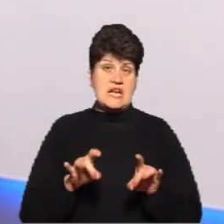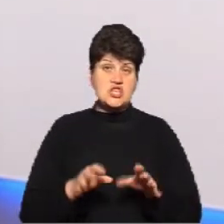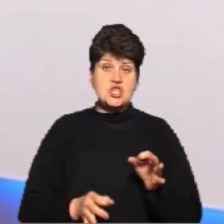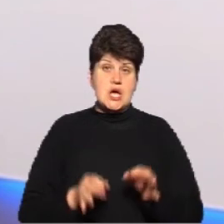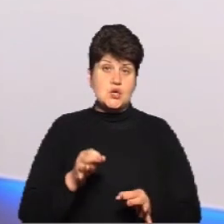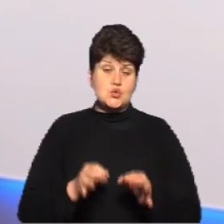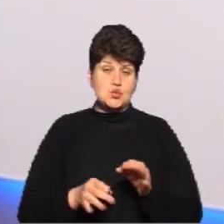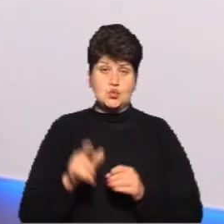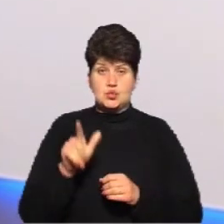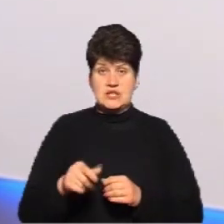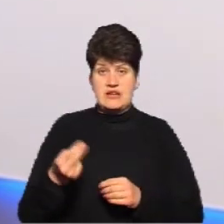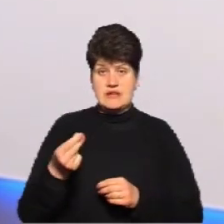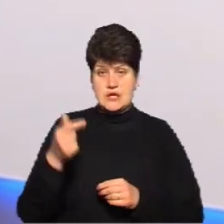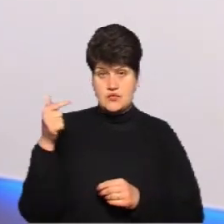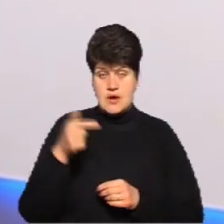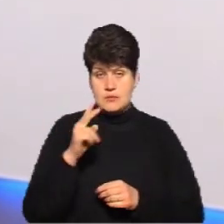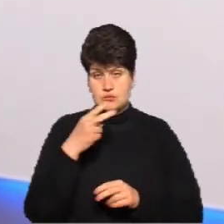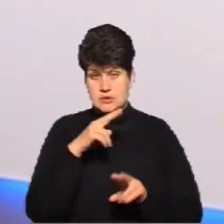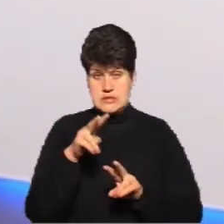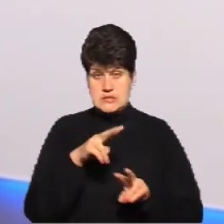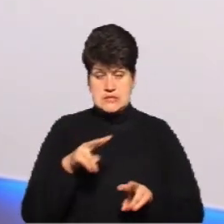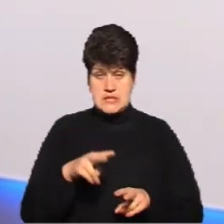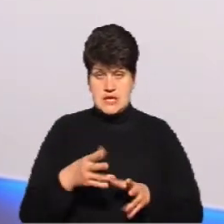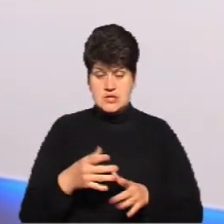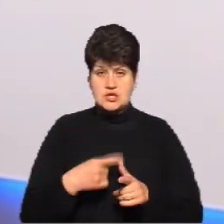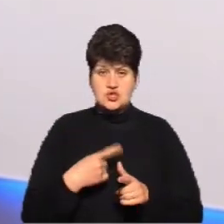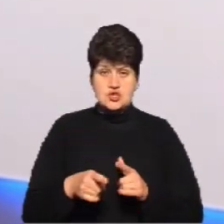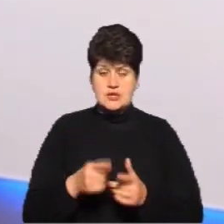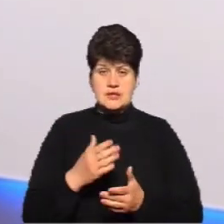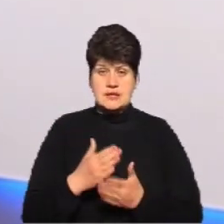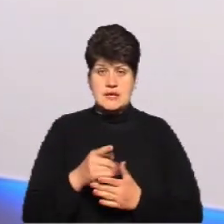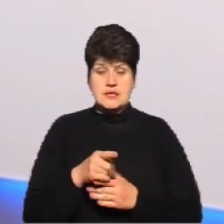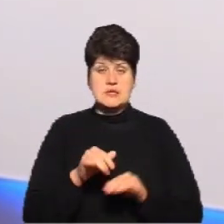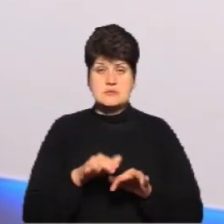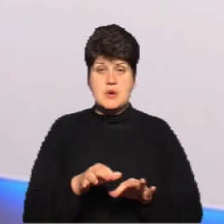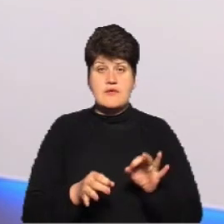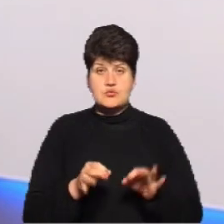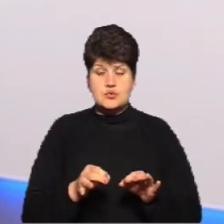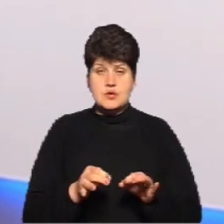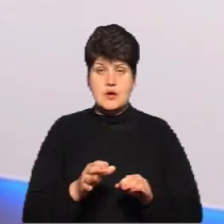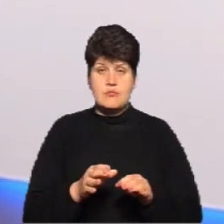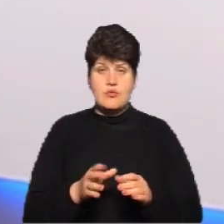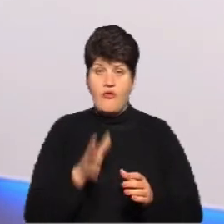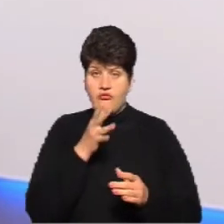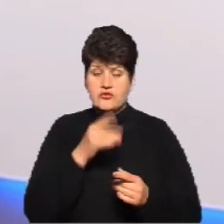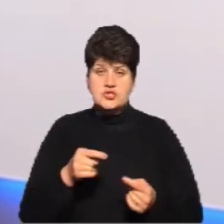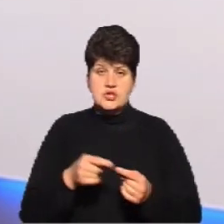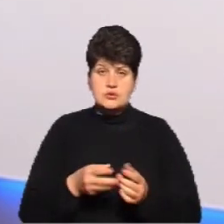фінансово грамотна буде стежити трохи за тим, чи не перебуває її справа в суді, правильно, або вчасно погашати борги? Так,